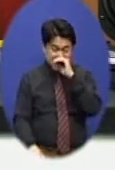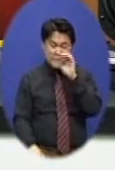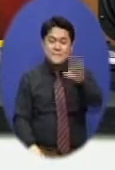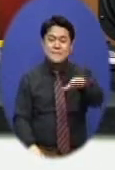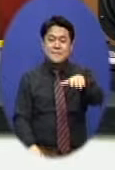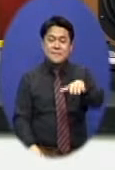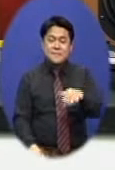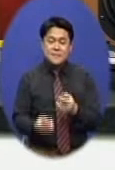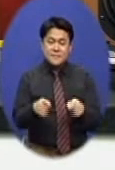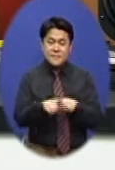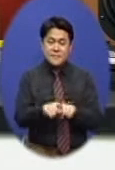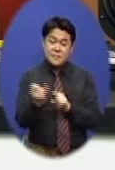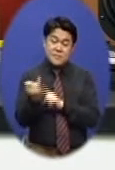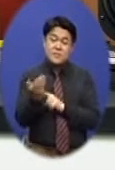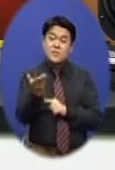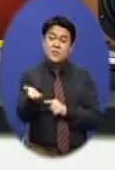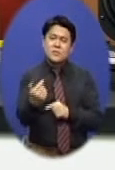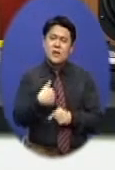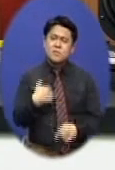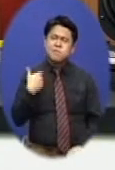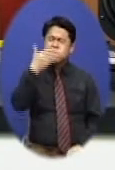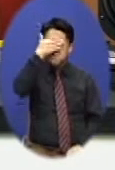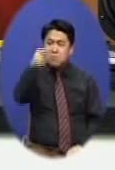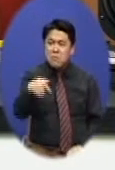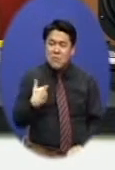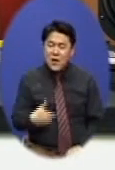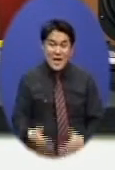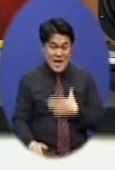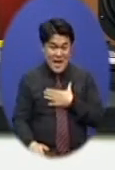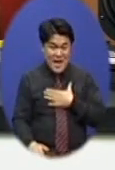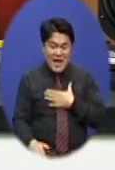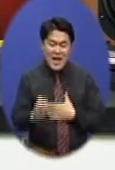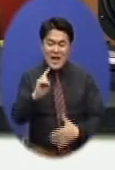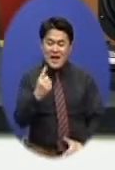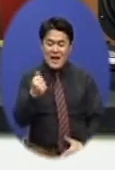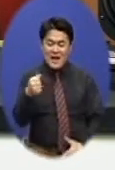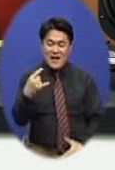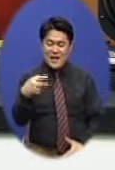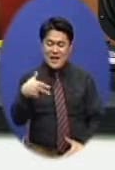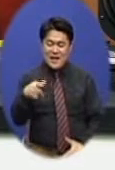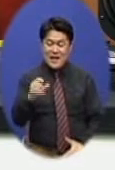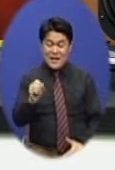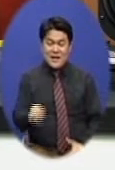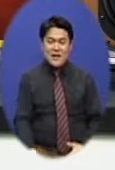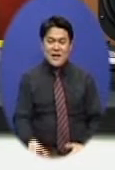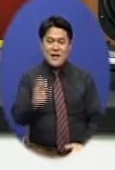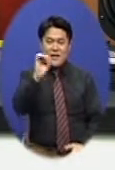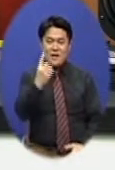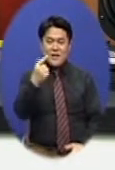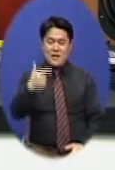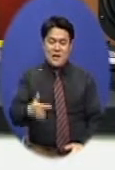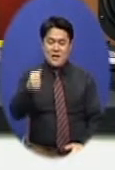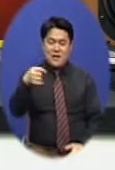그저 파트너 되시는 분, 여성분은 제가 잘 모르겠네요. 아, 저는 아. 온희정이라고 합니다. 네, 온희정 씨?